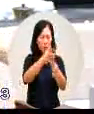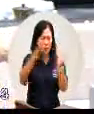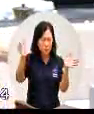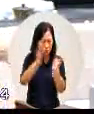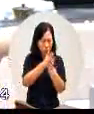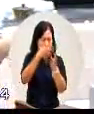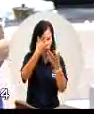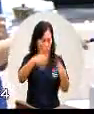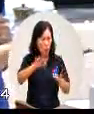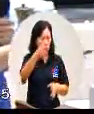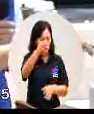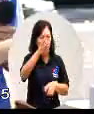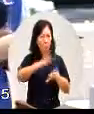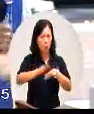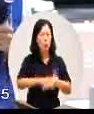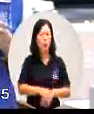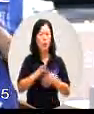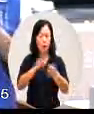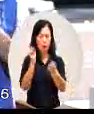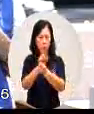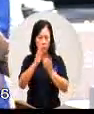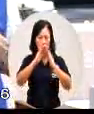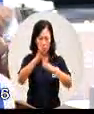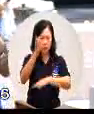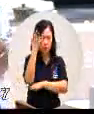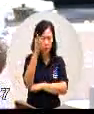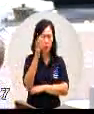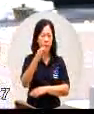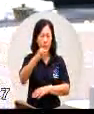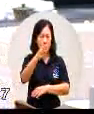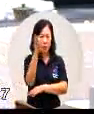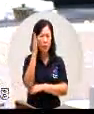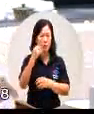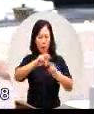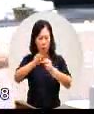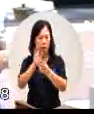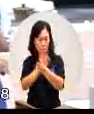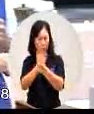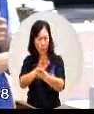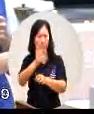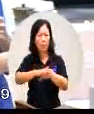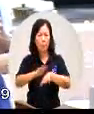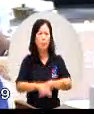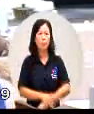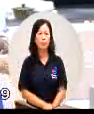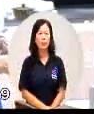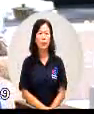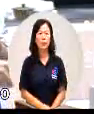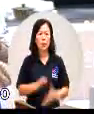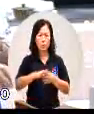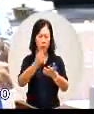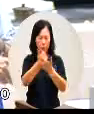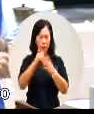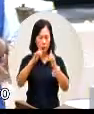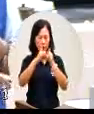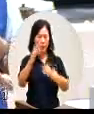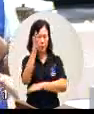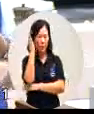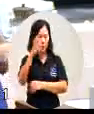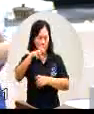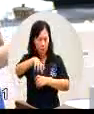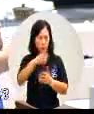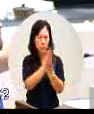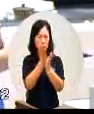做小，对市政财政来讲都有很多改善的帮忙，所以我想请民政局等等的相关单